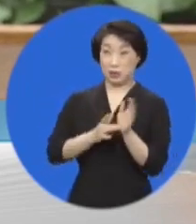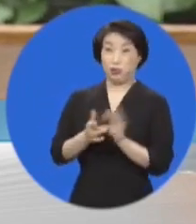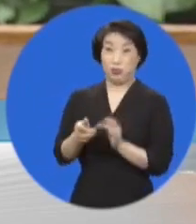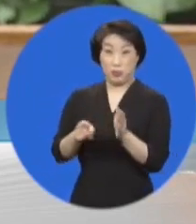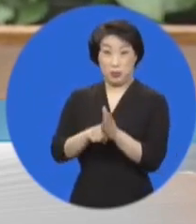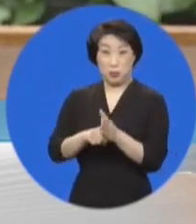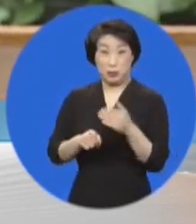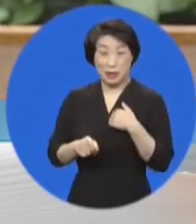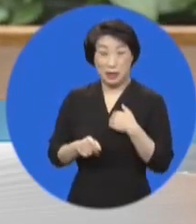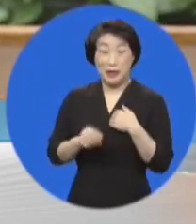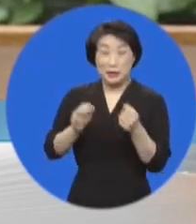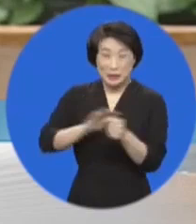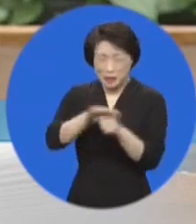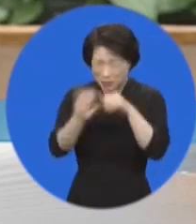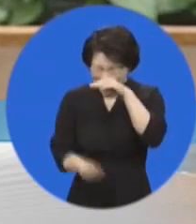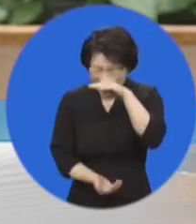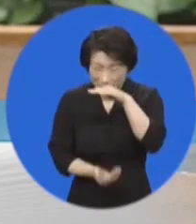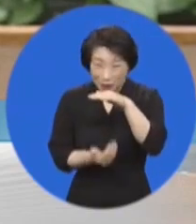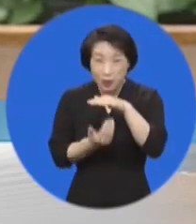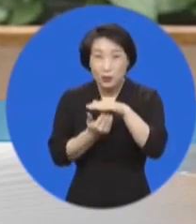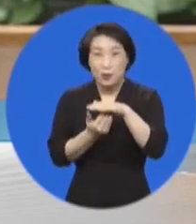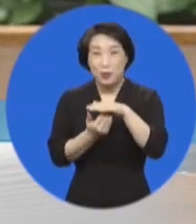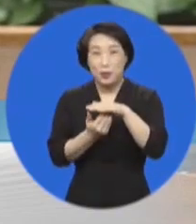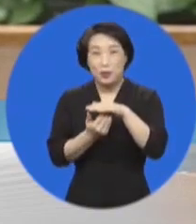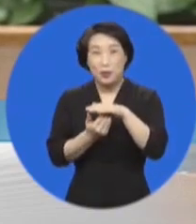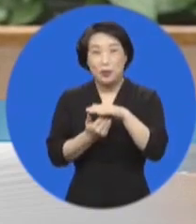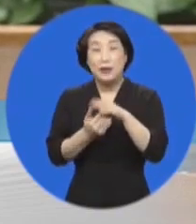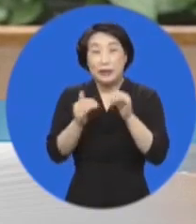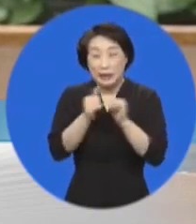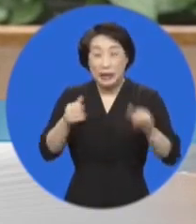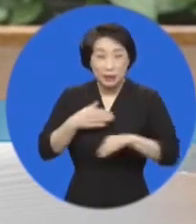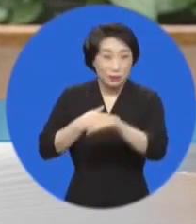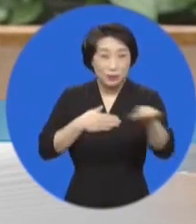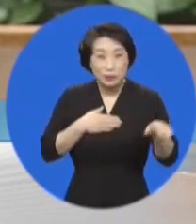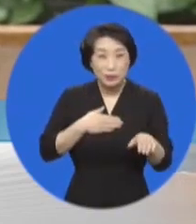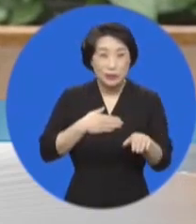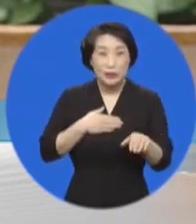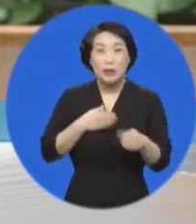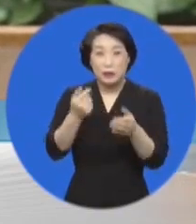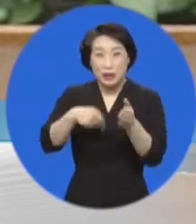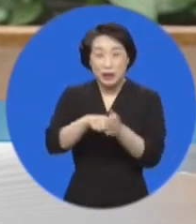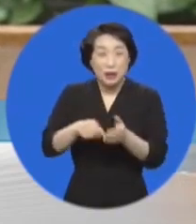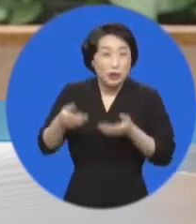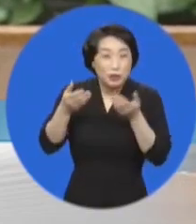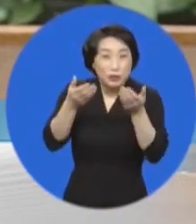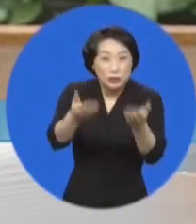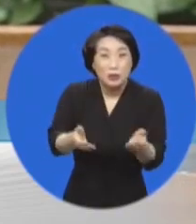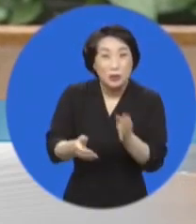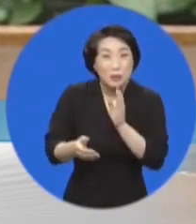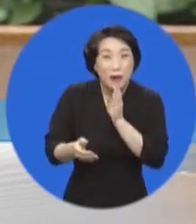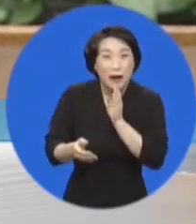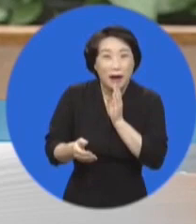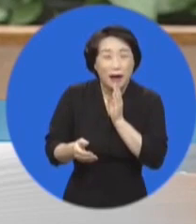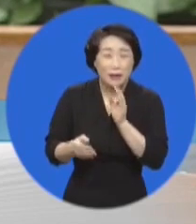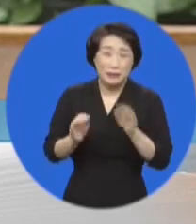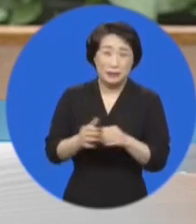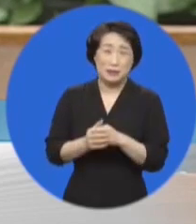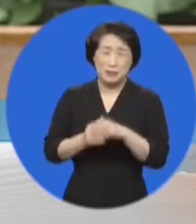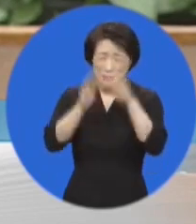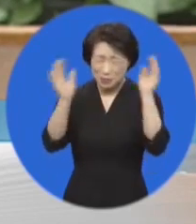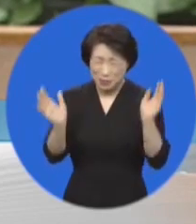믿고 사랑의 최고의 인간을 향해 쏟아부는 데까지 다